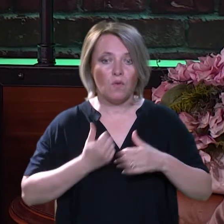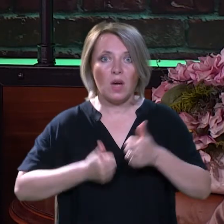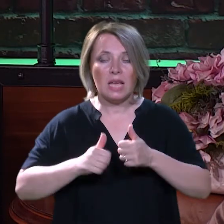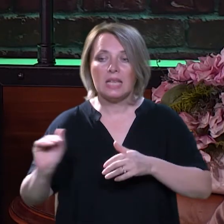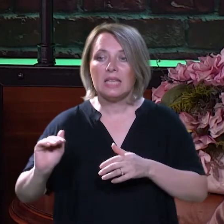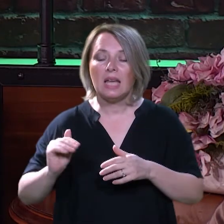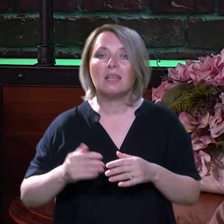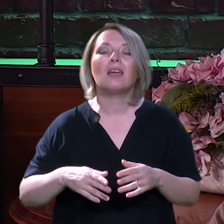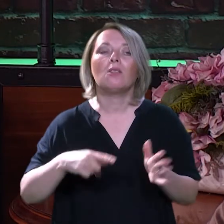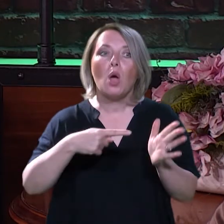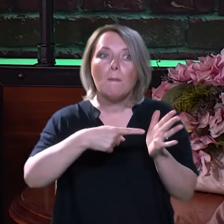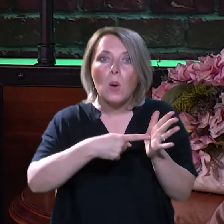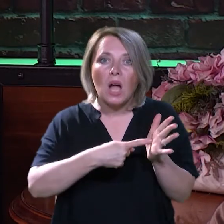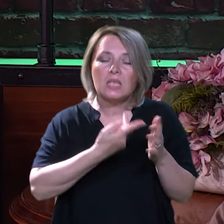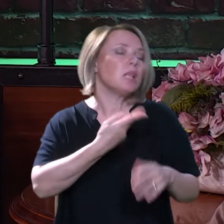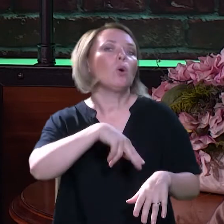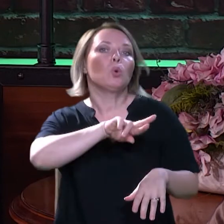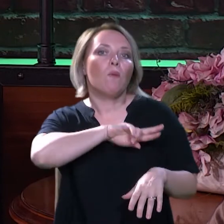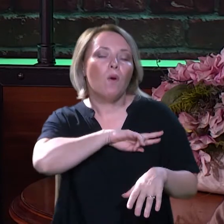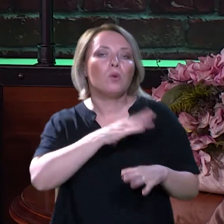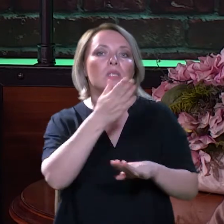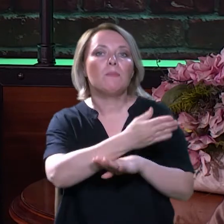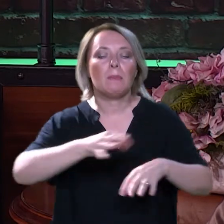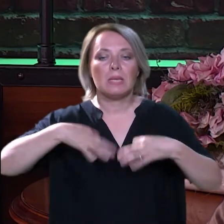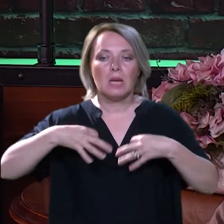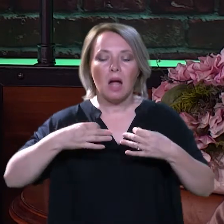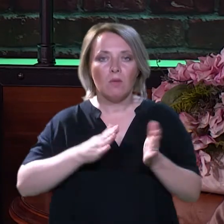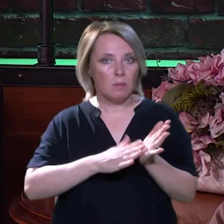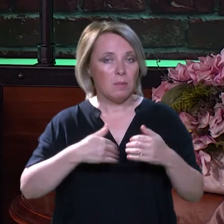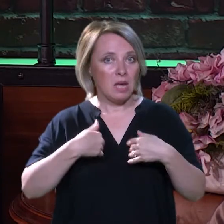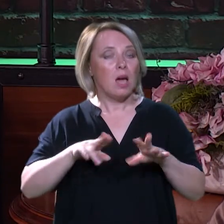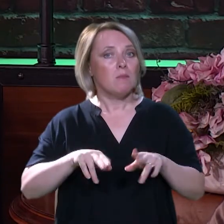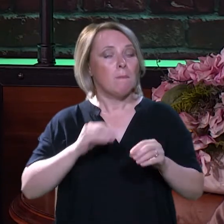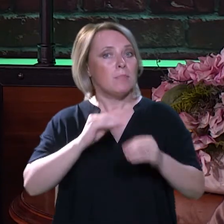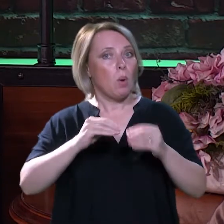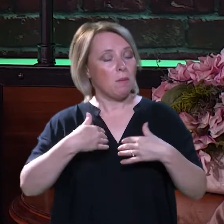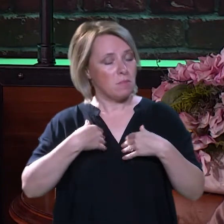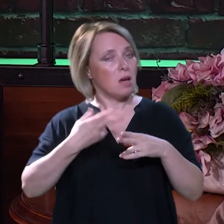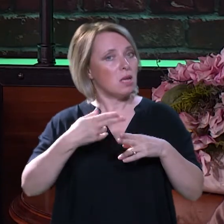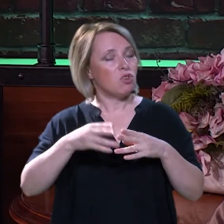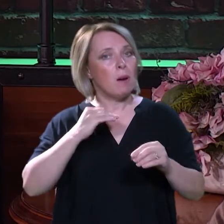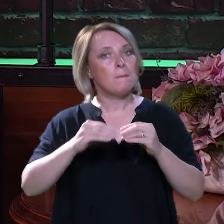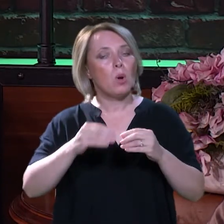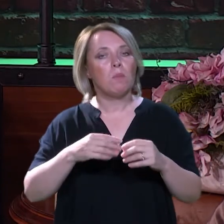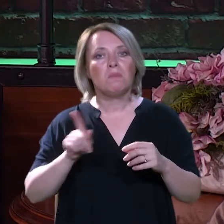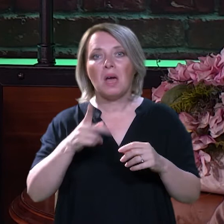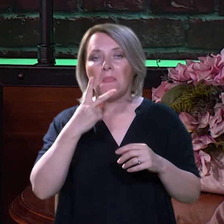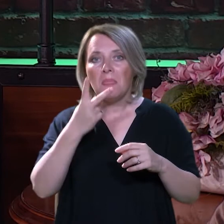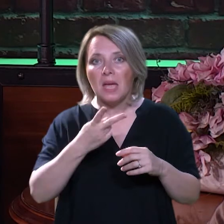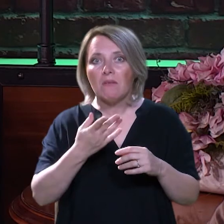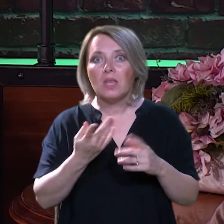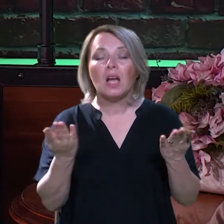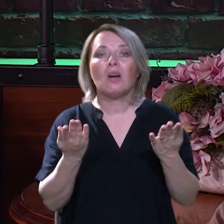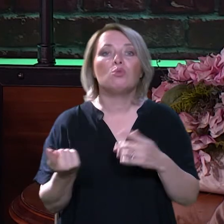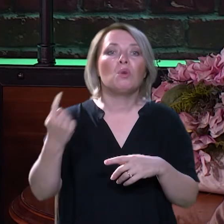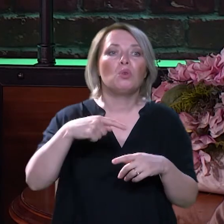njegovog djeteta, je pokazatelj odgovornosti prema zdravlju. Znači, ja imam problem, ja problem rješavam. I stvarno ne vidim kako smo